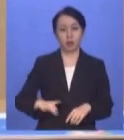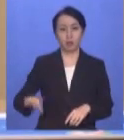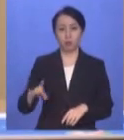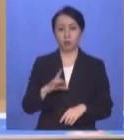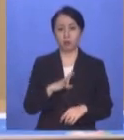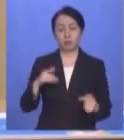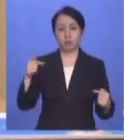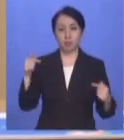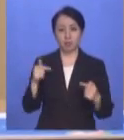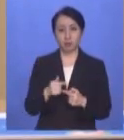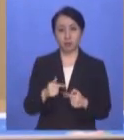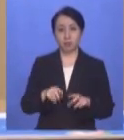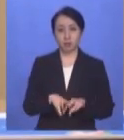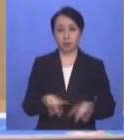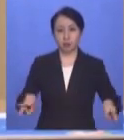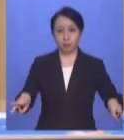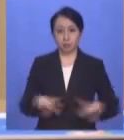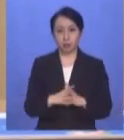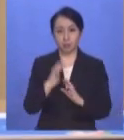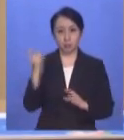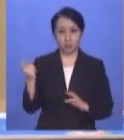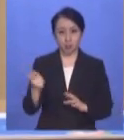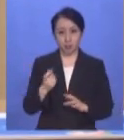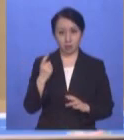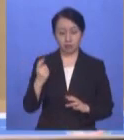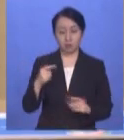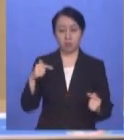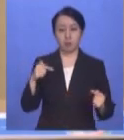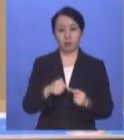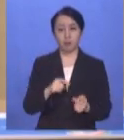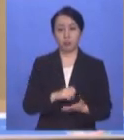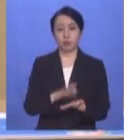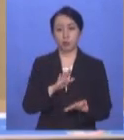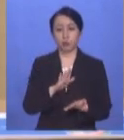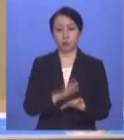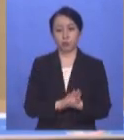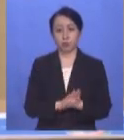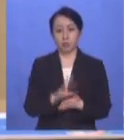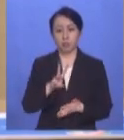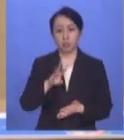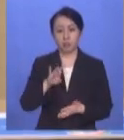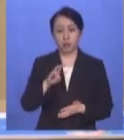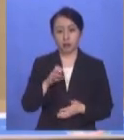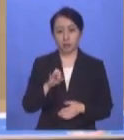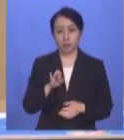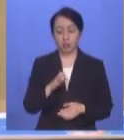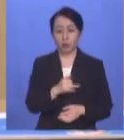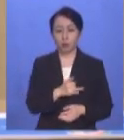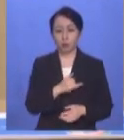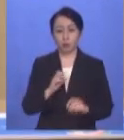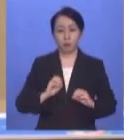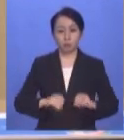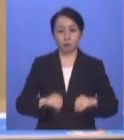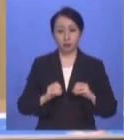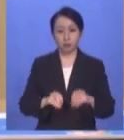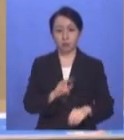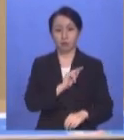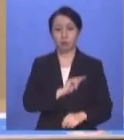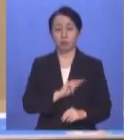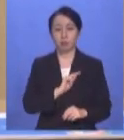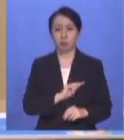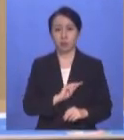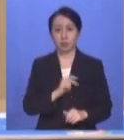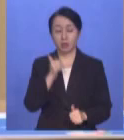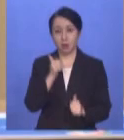этого согласовали с Министерством сельского хозяйства и, конечно, соответственно, с учетом диверсификации структуры посевных площадей,